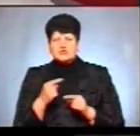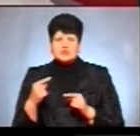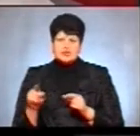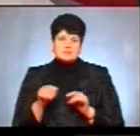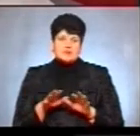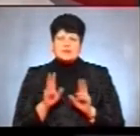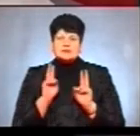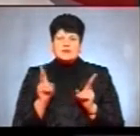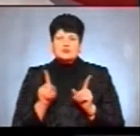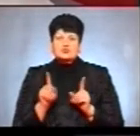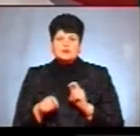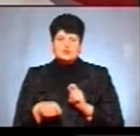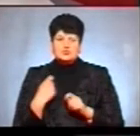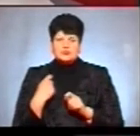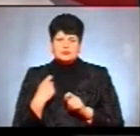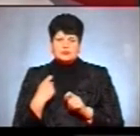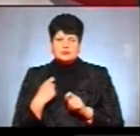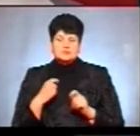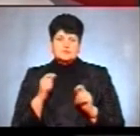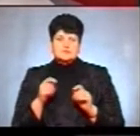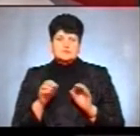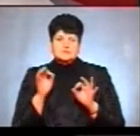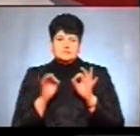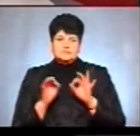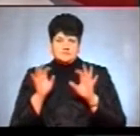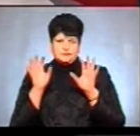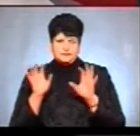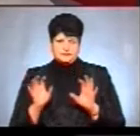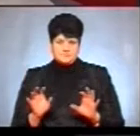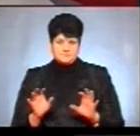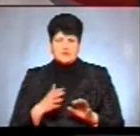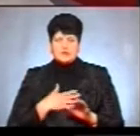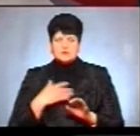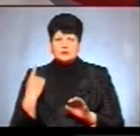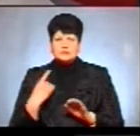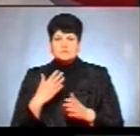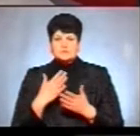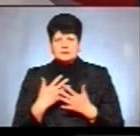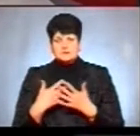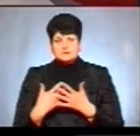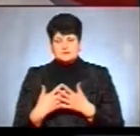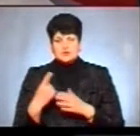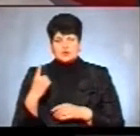це, порушують природоохоронне законодавство. Наша область в загальному налічує десь порядка